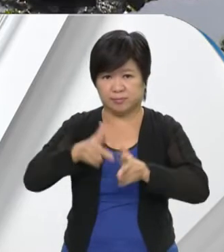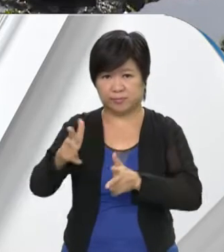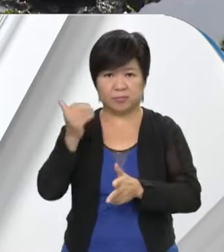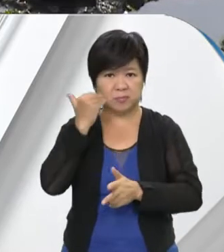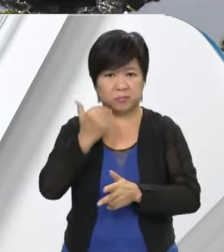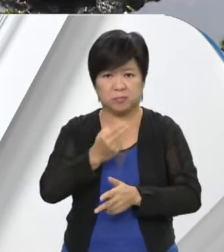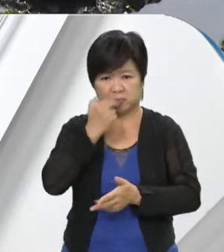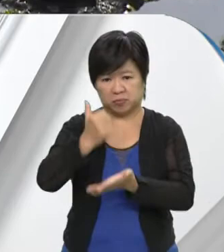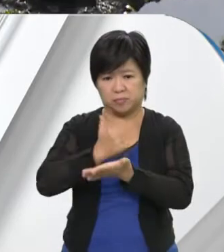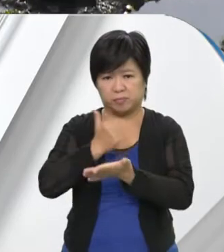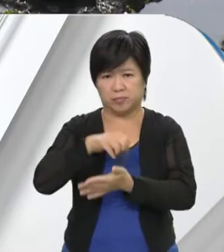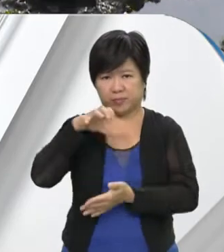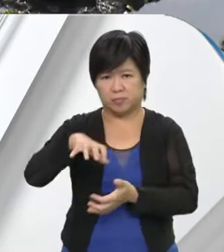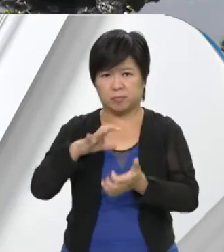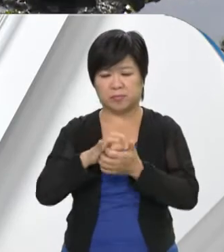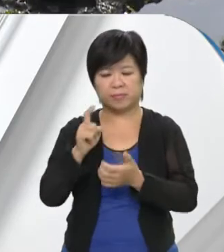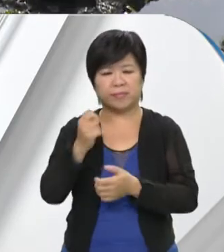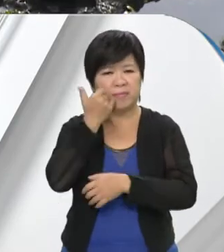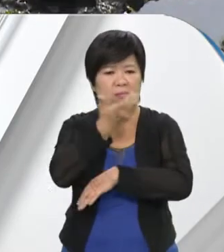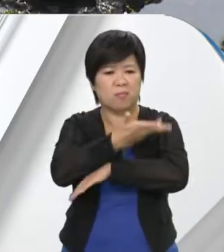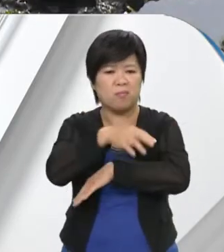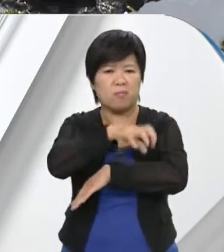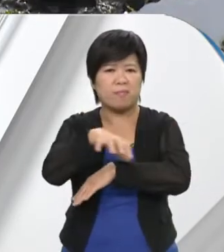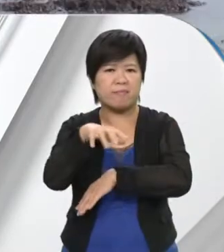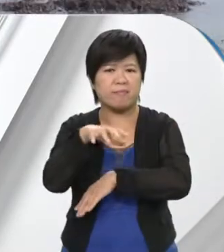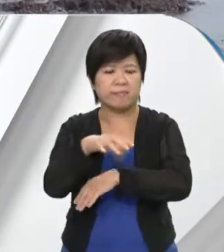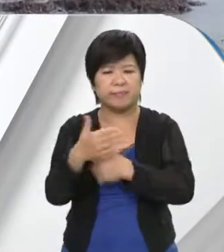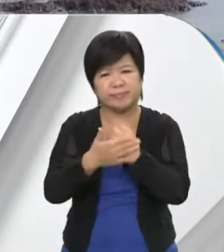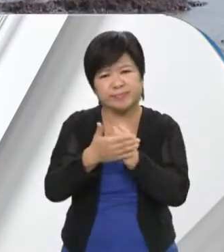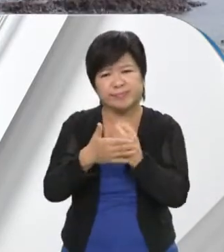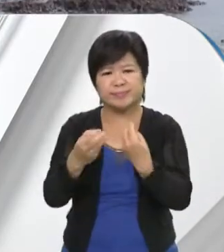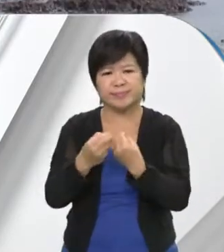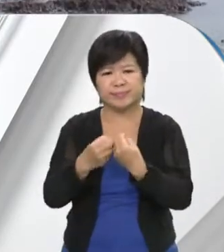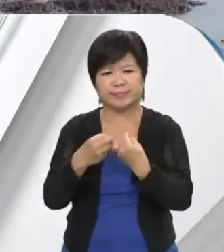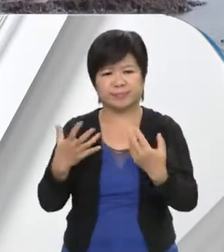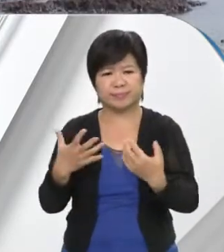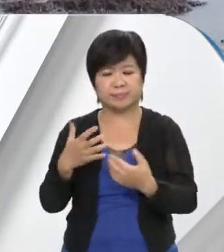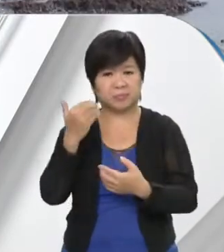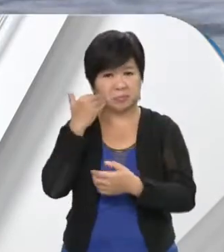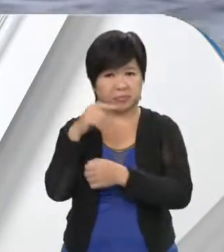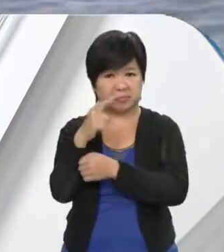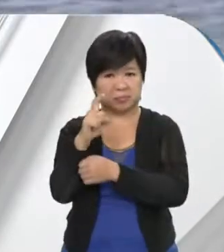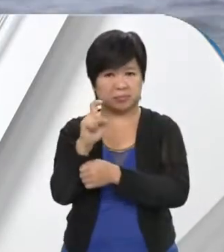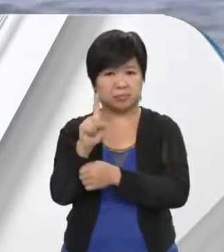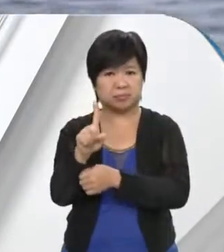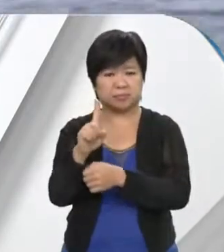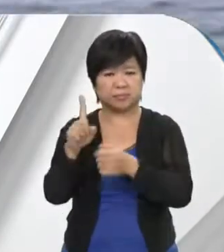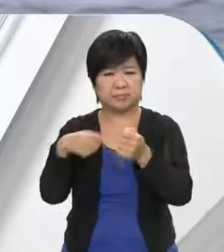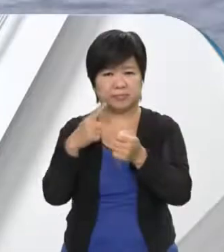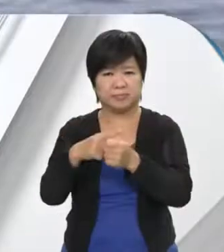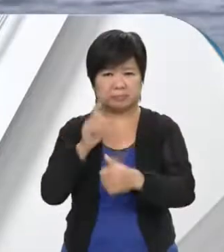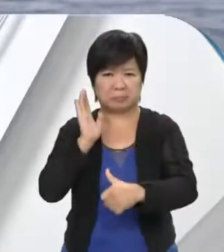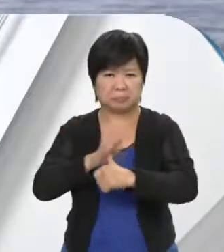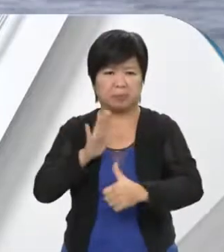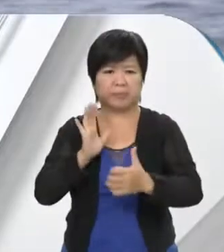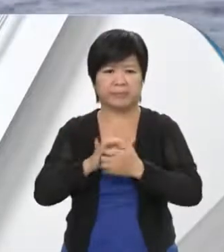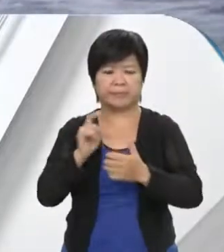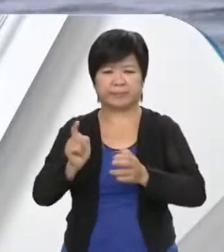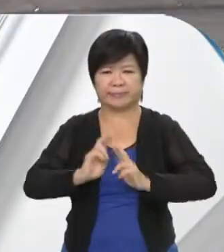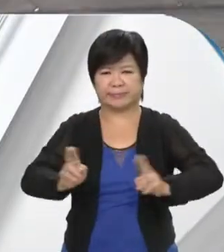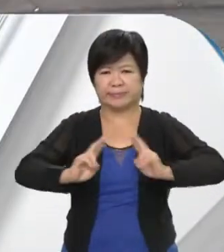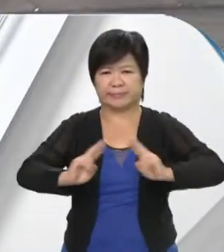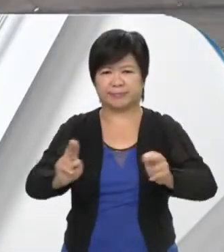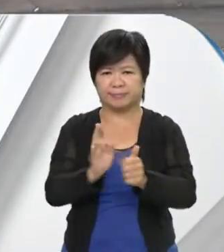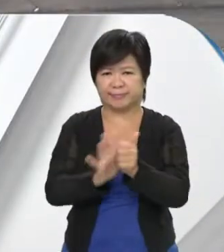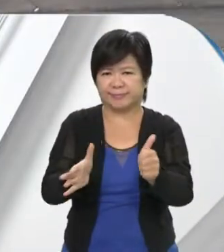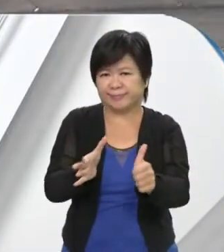因正在替俄罗斯保有问题头度的，无办法在111年就时间完成，恐怕对国内天力供应会影